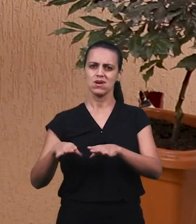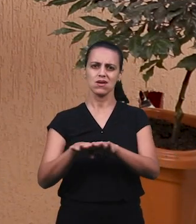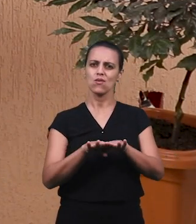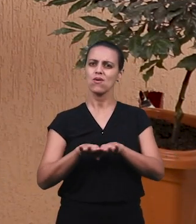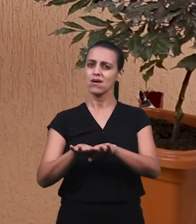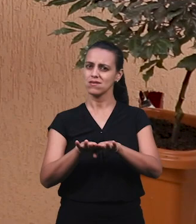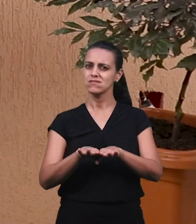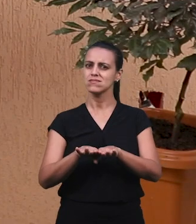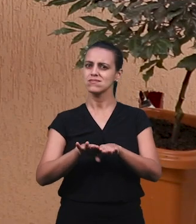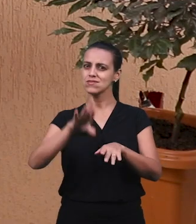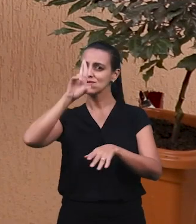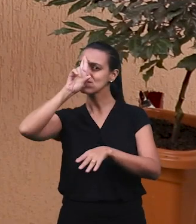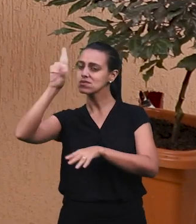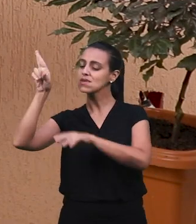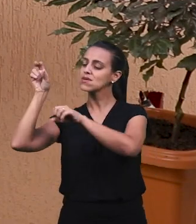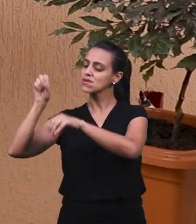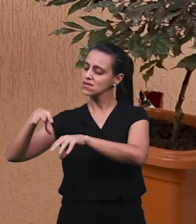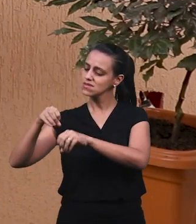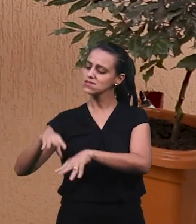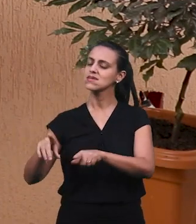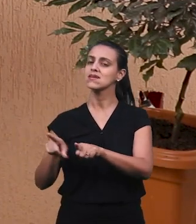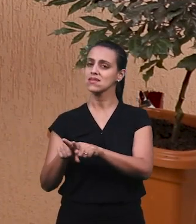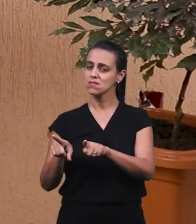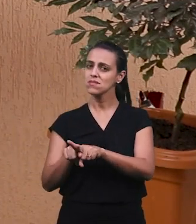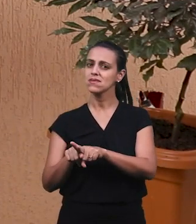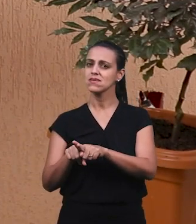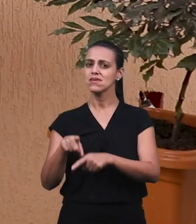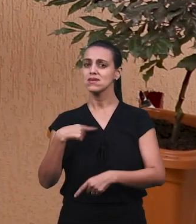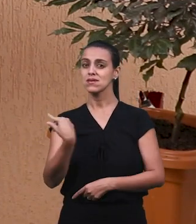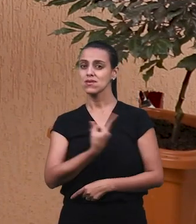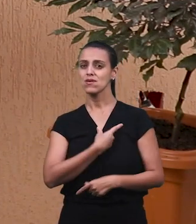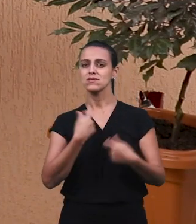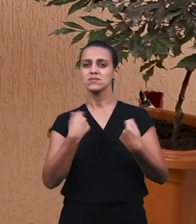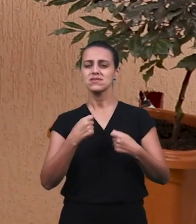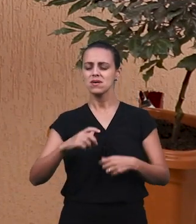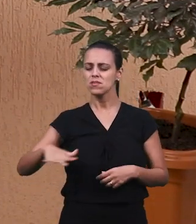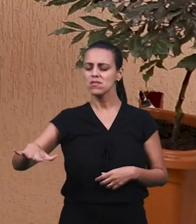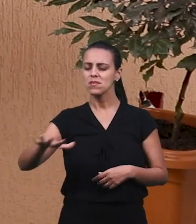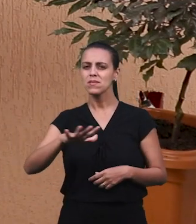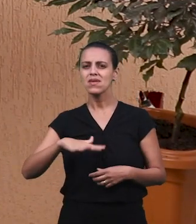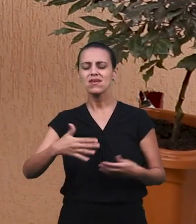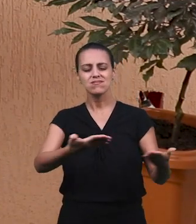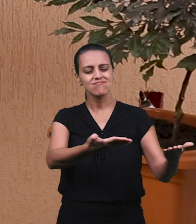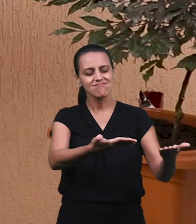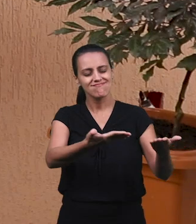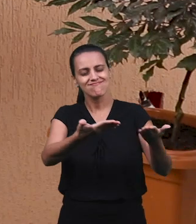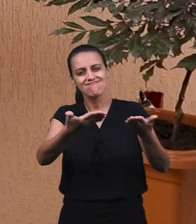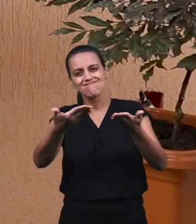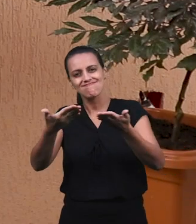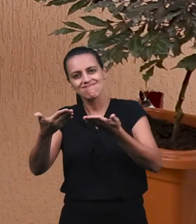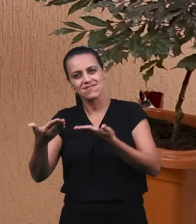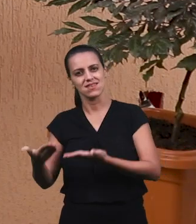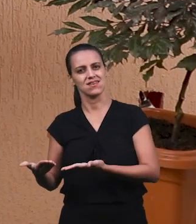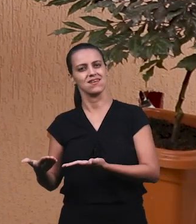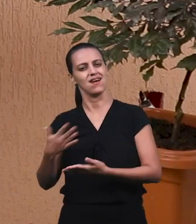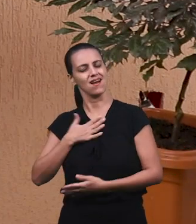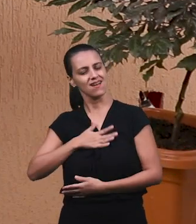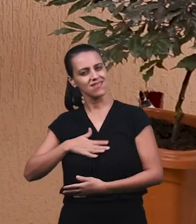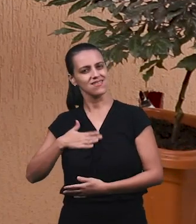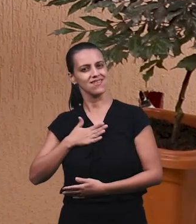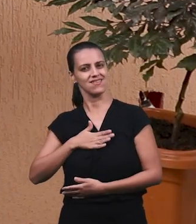enseigne son Église, que nous ayons un environnement accueillant,